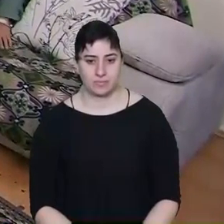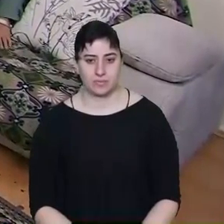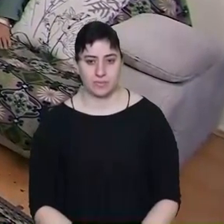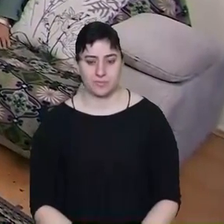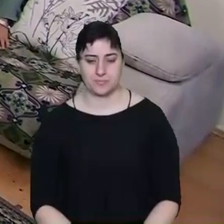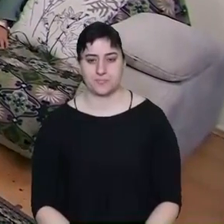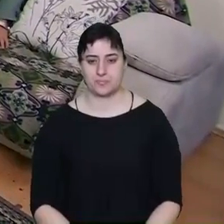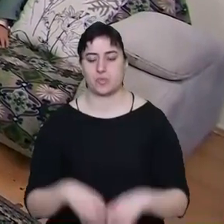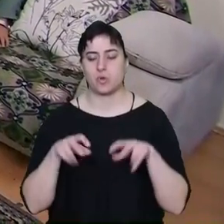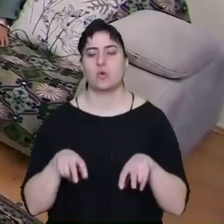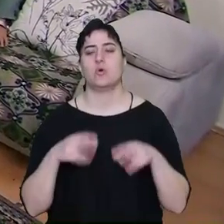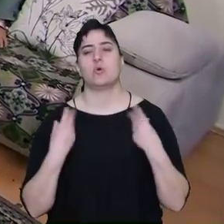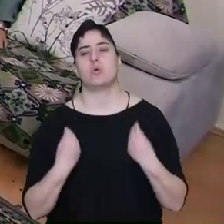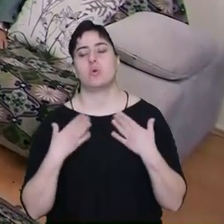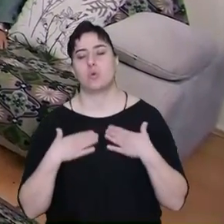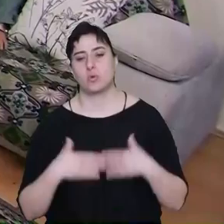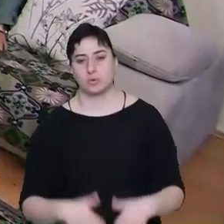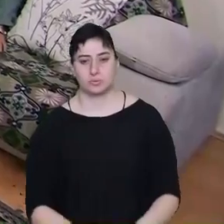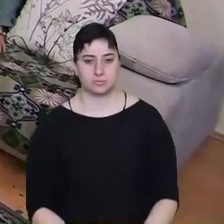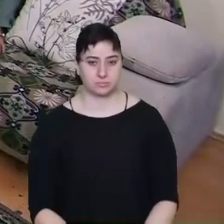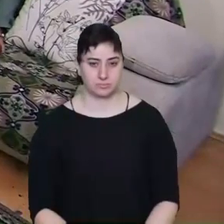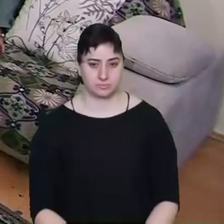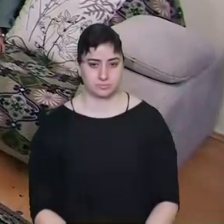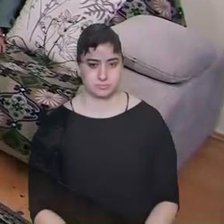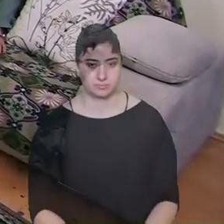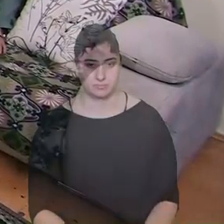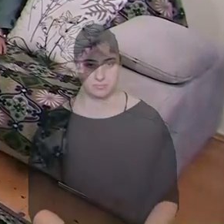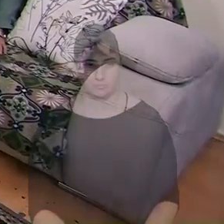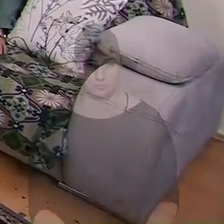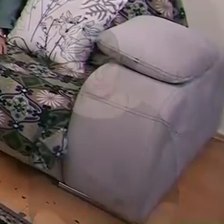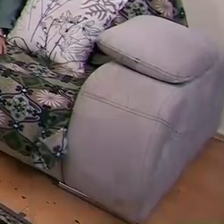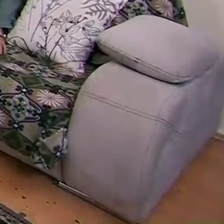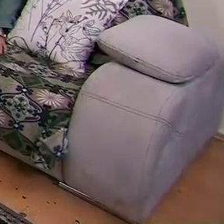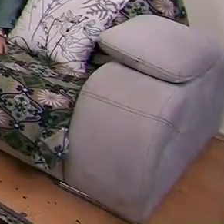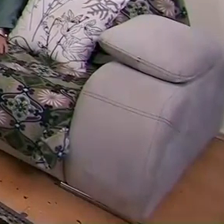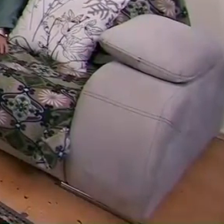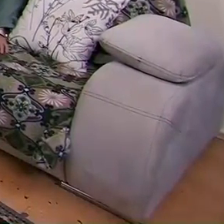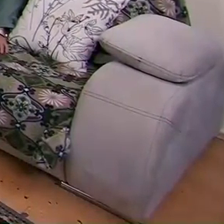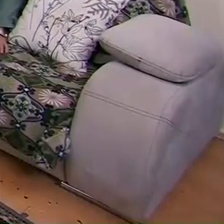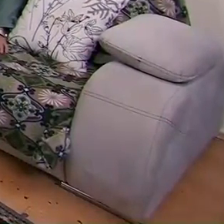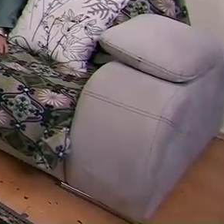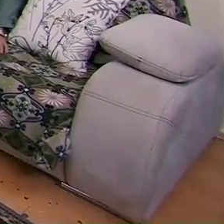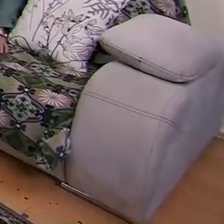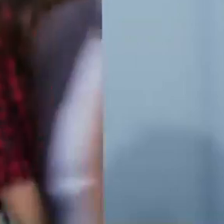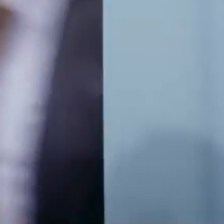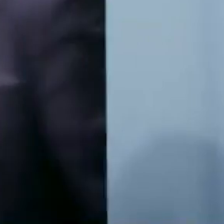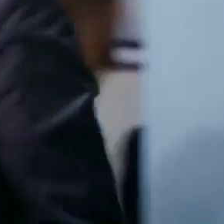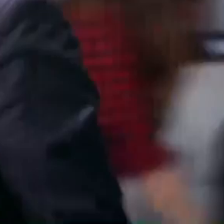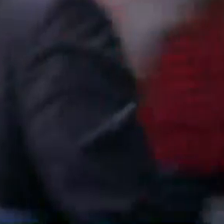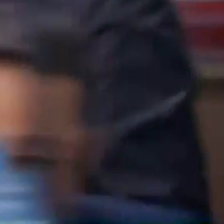Vallahi oturmak çok güzelmiş ya Şükrü. Şükrü çaprazındaki koltuğa oturdu, sinsice göz